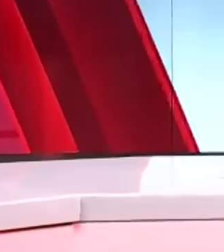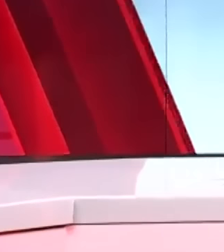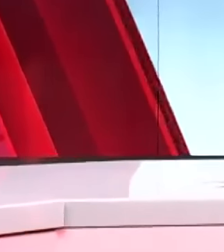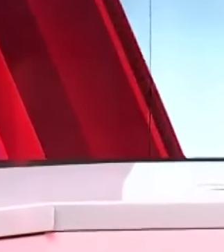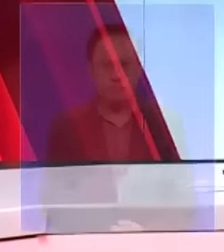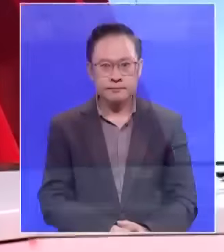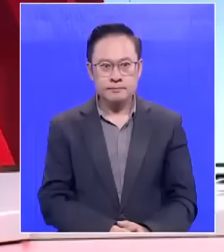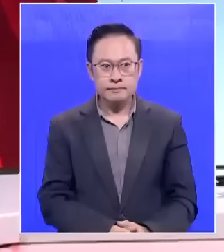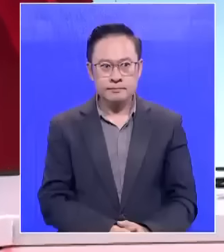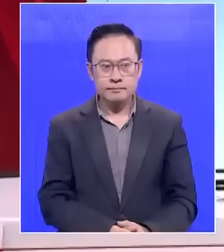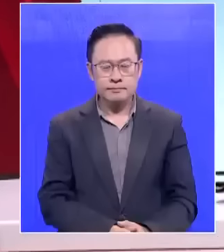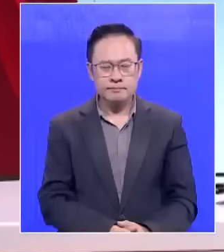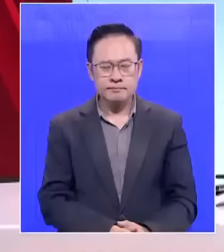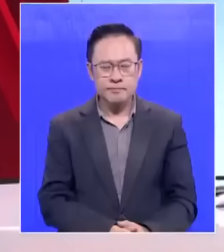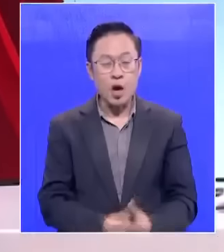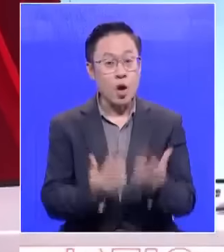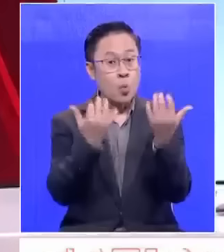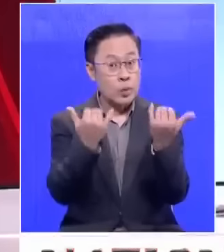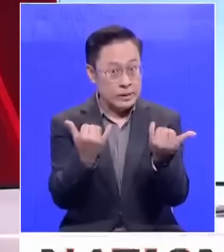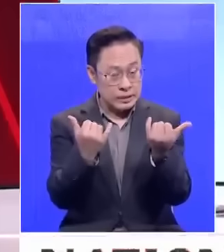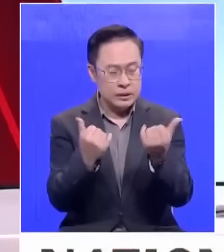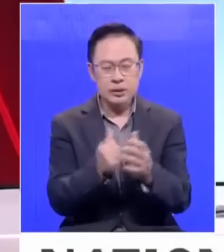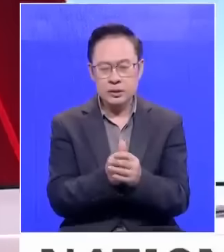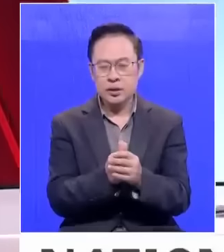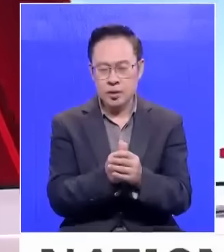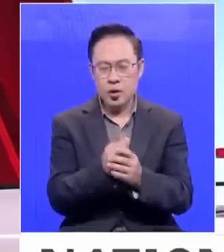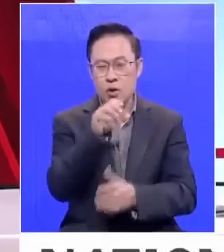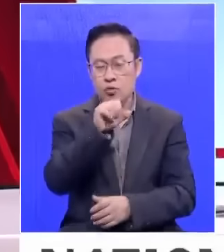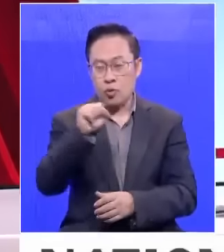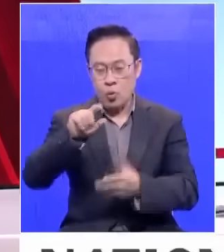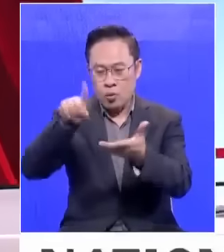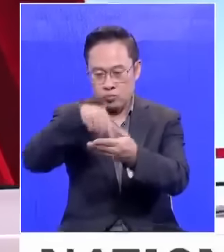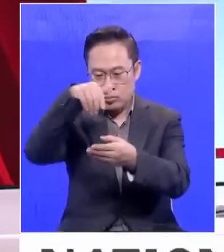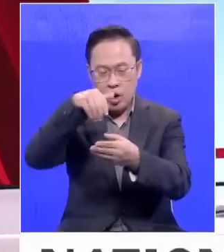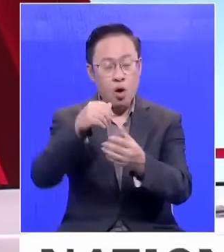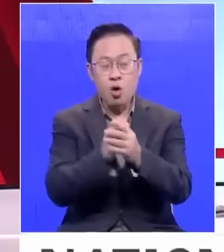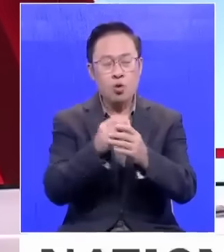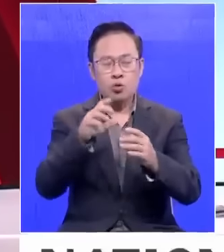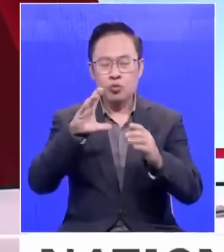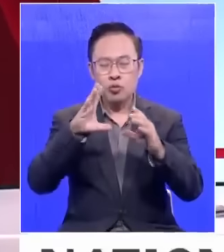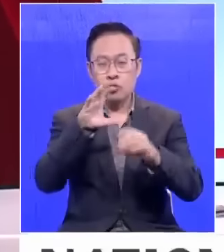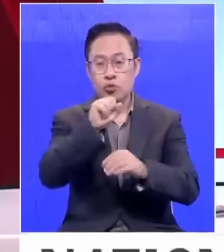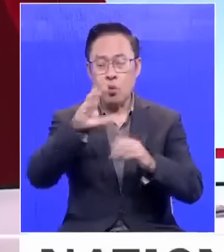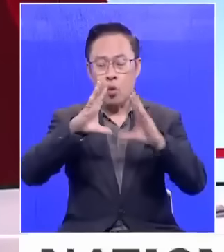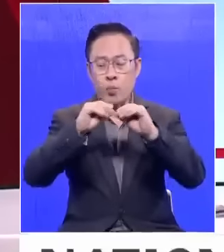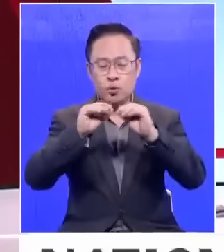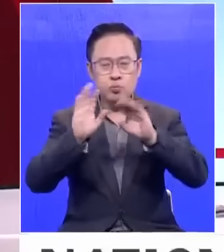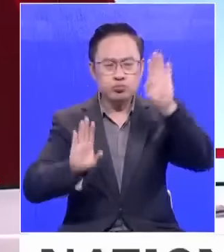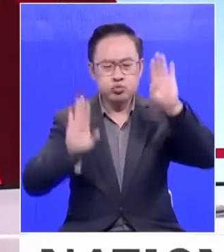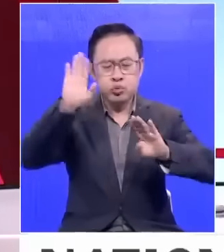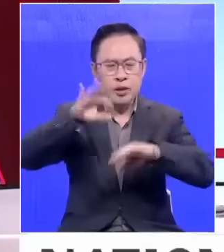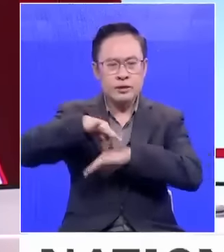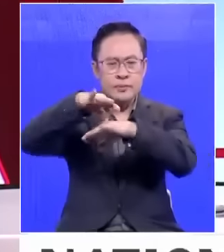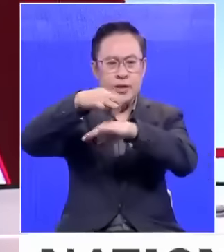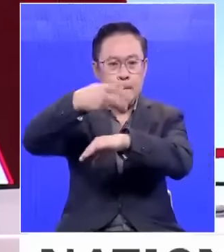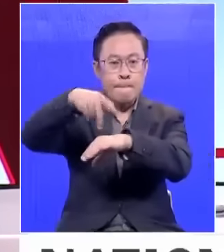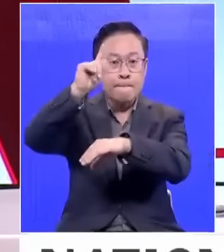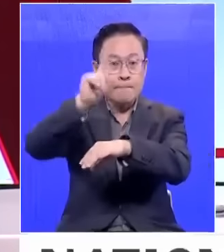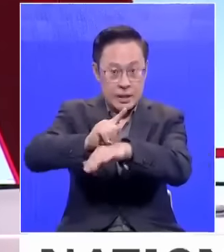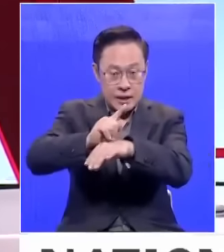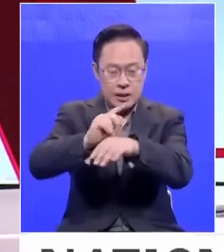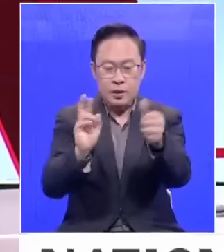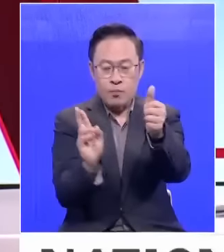วันนี้นะคะมีการเลือกประธานวุฒิสภาค่ะบรรยากาศช่วงเช้าเป็นไปอย่างคึกคักเลยนะคะเรามาดูความเห็นก่อนการ